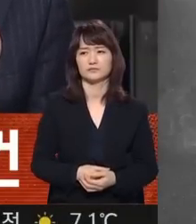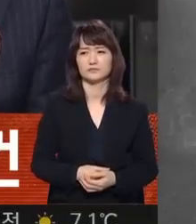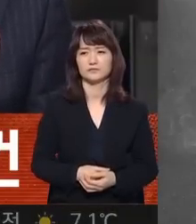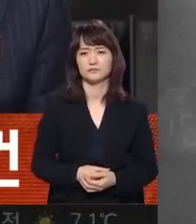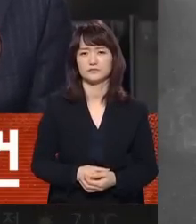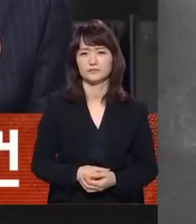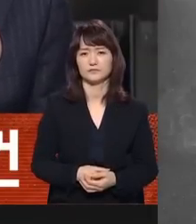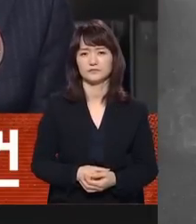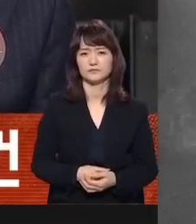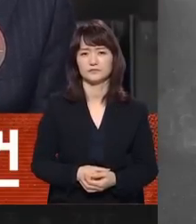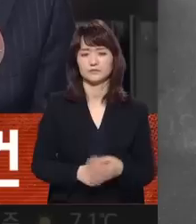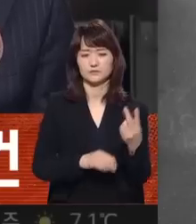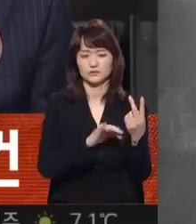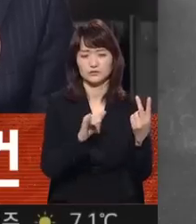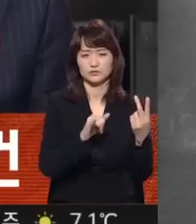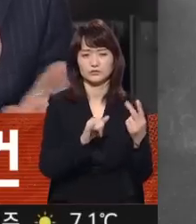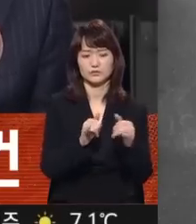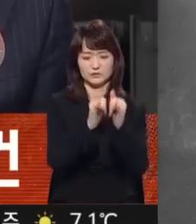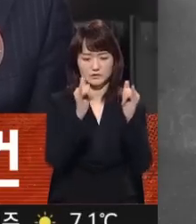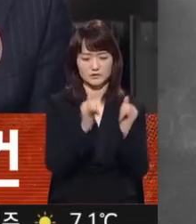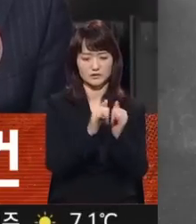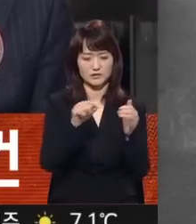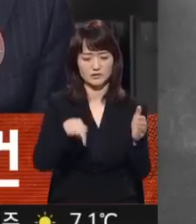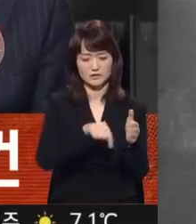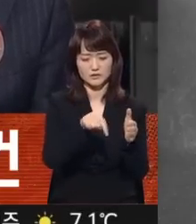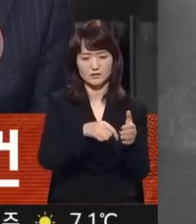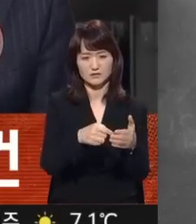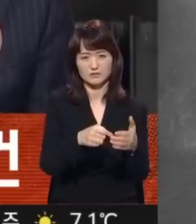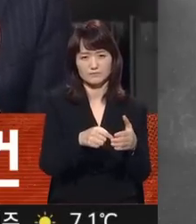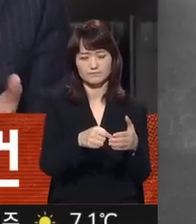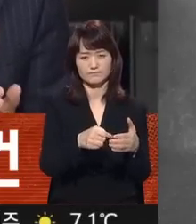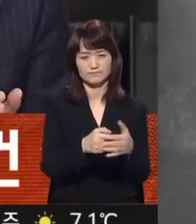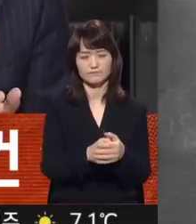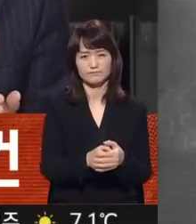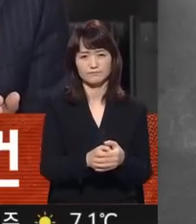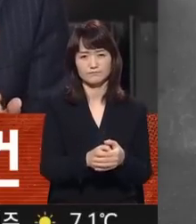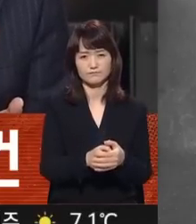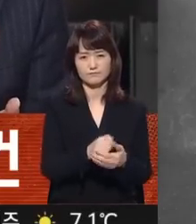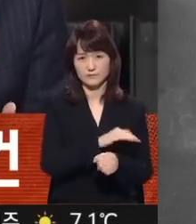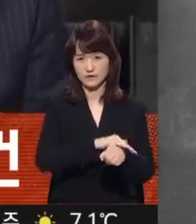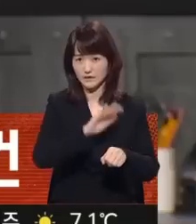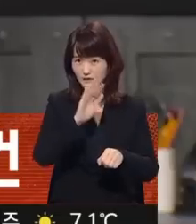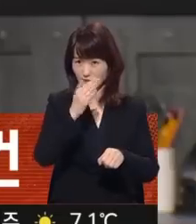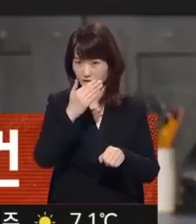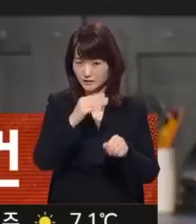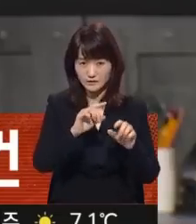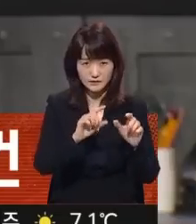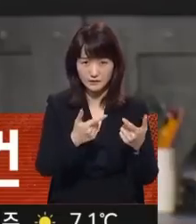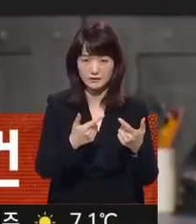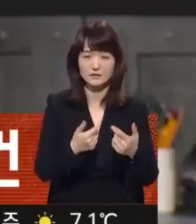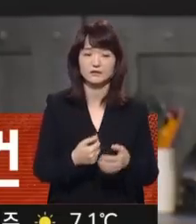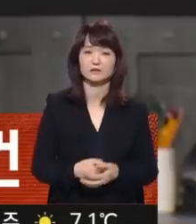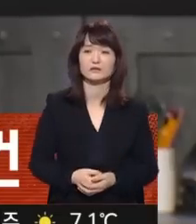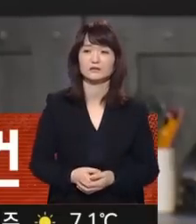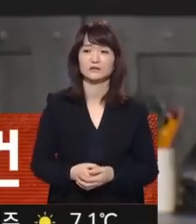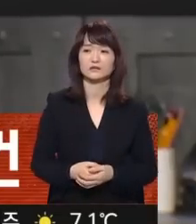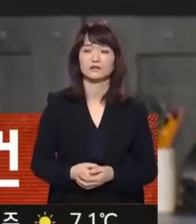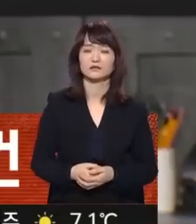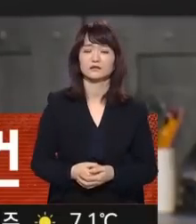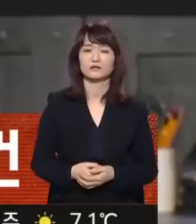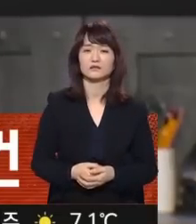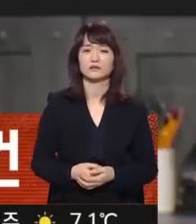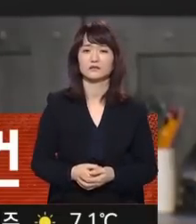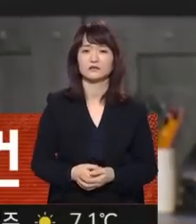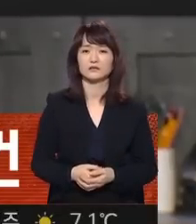살 거라고 전혀 기대하지 않고 생각하지 않고 그게 일반적이고요 지금 이런 경우에도 저는 특히 학부모라든가 지금 문제가 되어